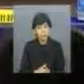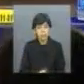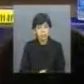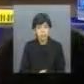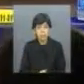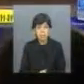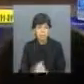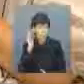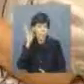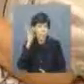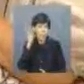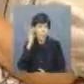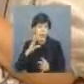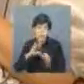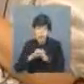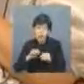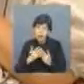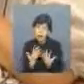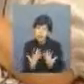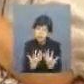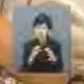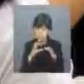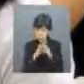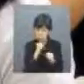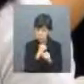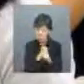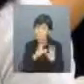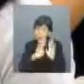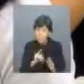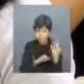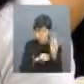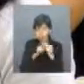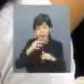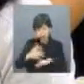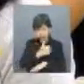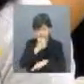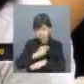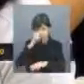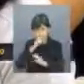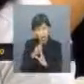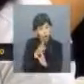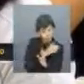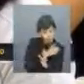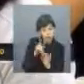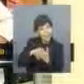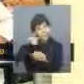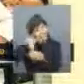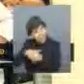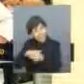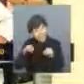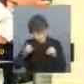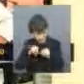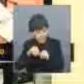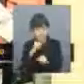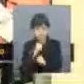ในเวทีอภิปรายสาธารณะความท้าทายของสื่อใหม่กับการเมืองไทยช่วงก่อนและหลังการเลือกตั้งเรื่องขอบเขตของสื่อ